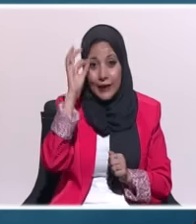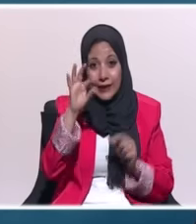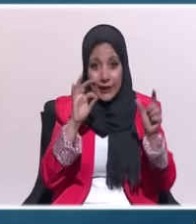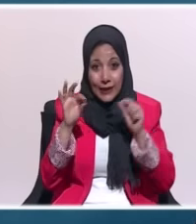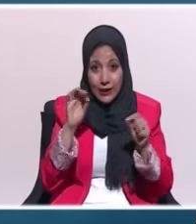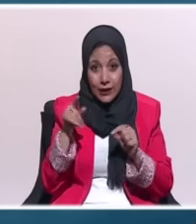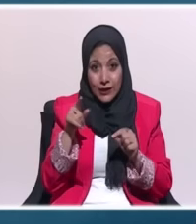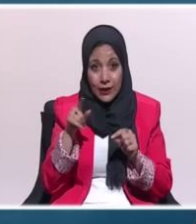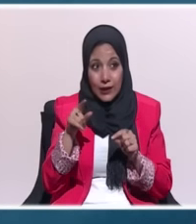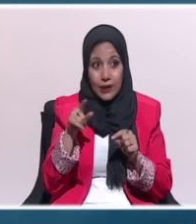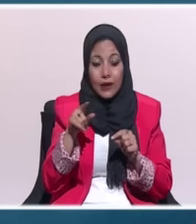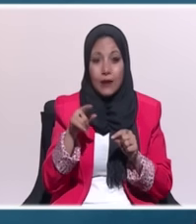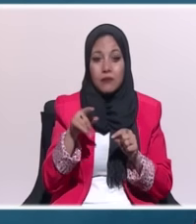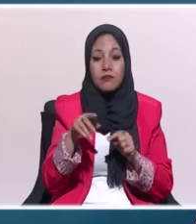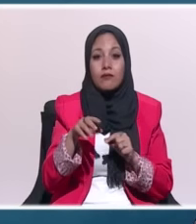أنت